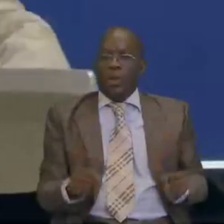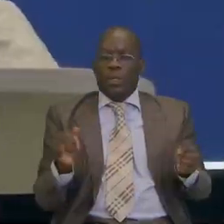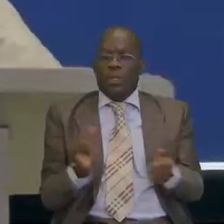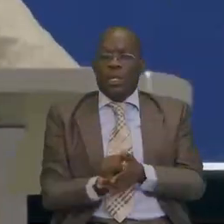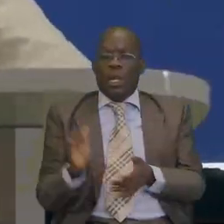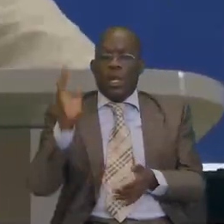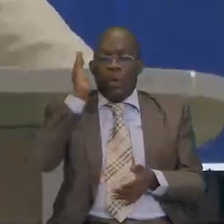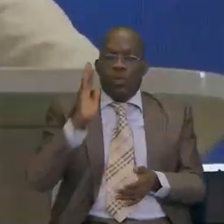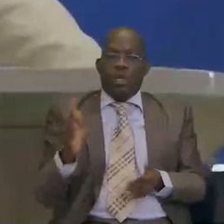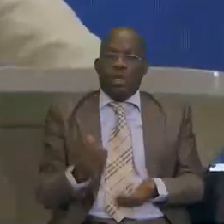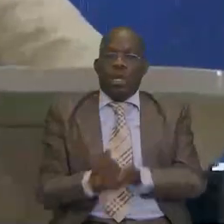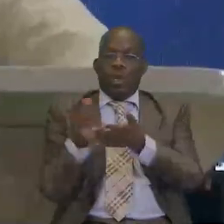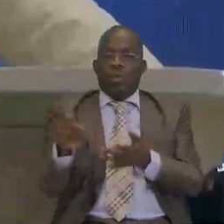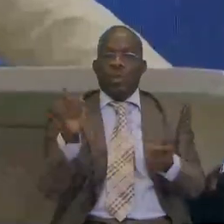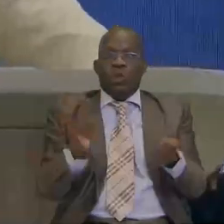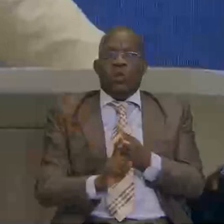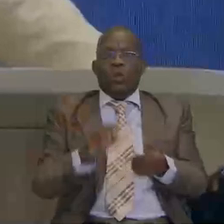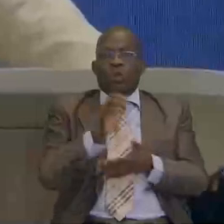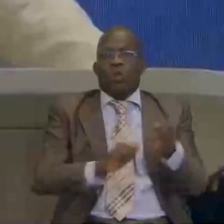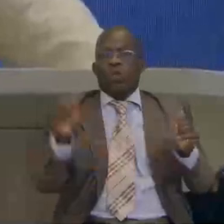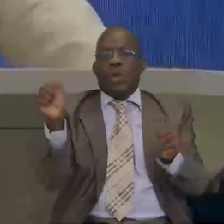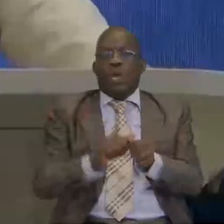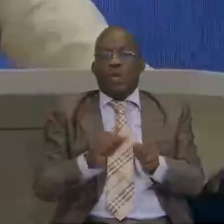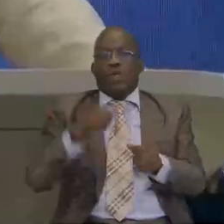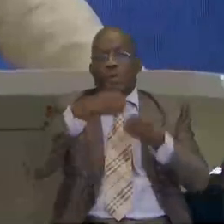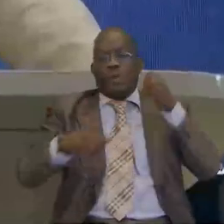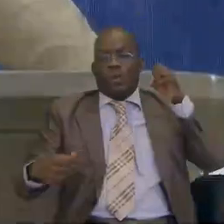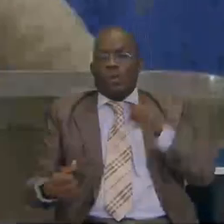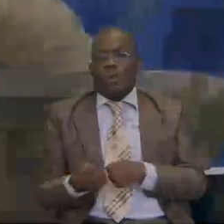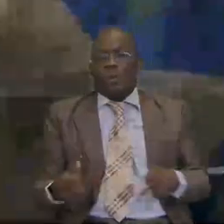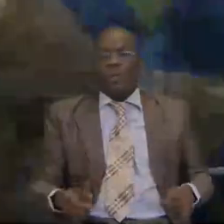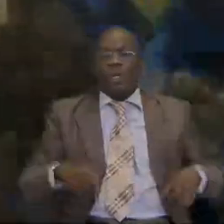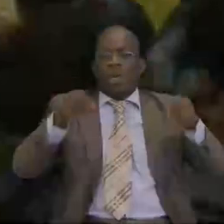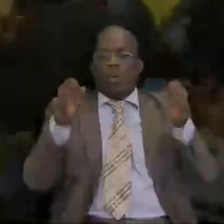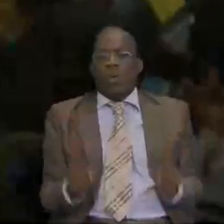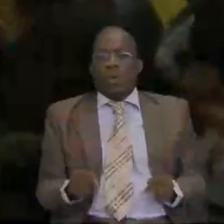C'est la puissance qui t'aidera à secouer tout ce qui est secouable.